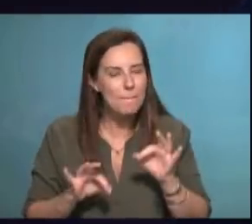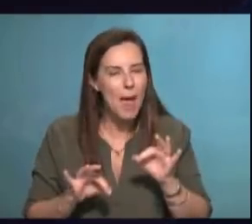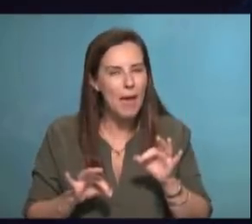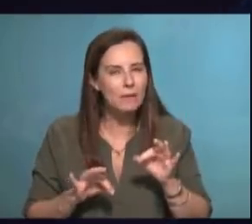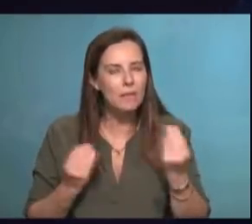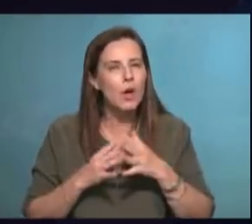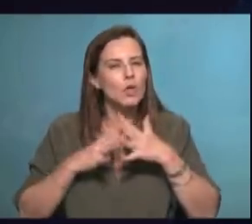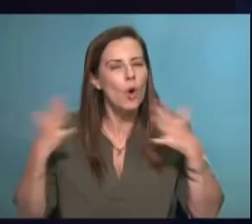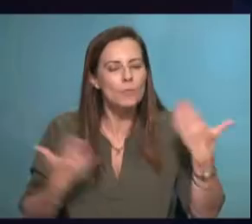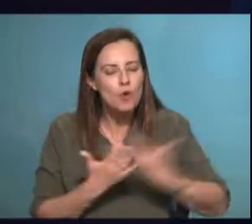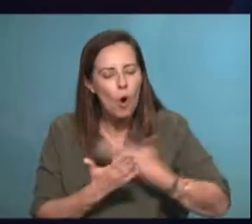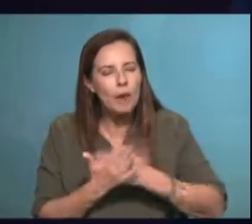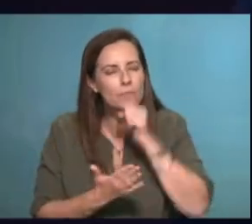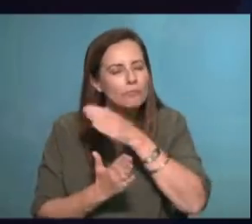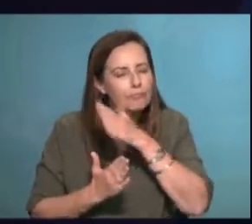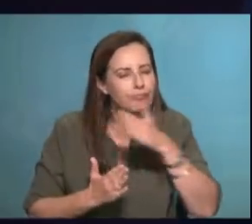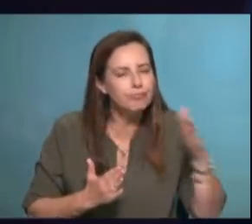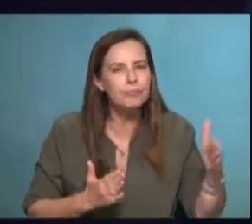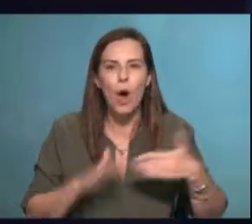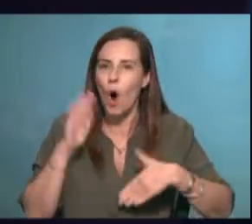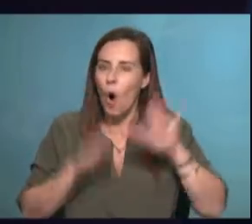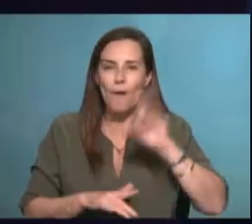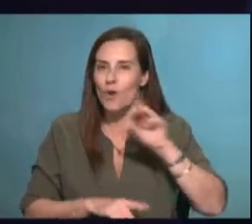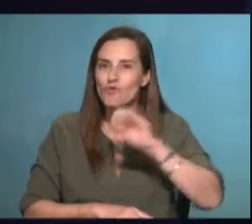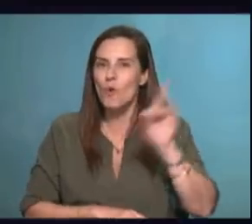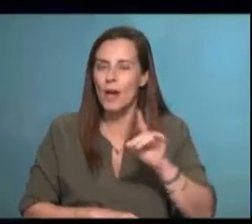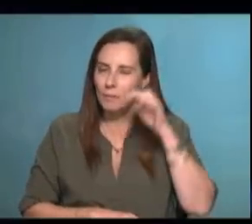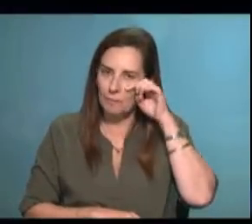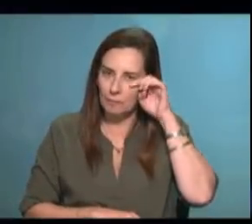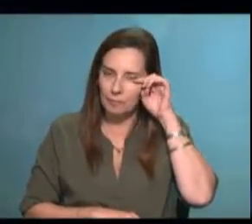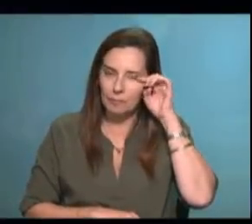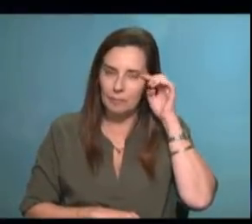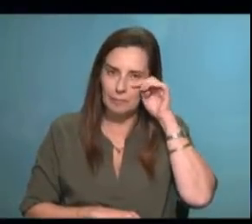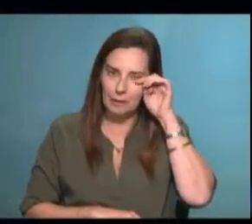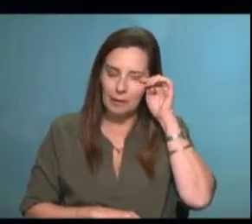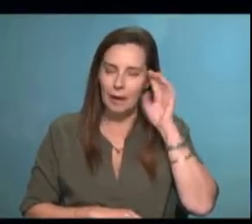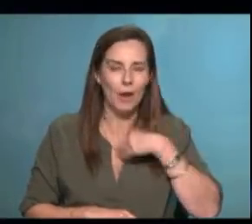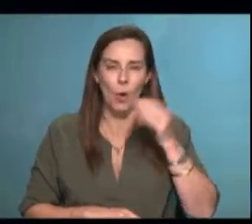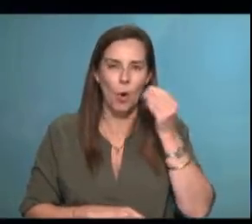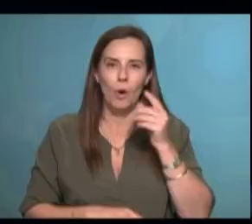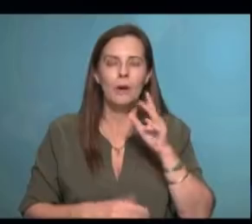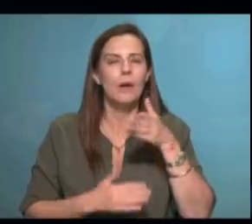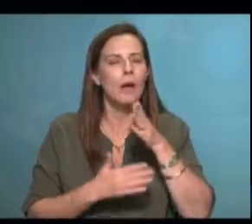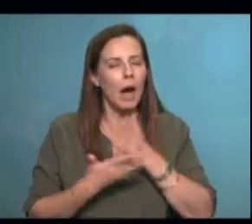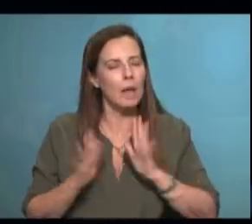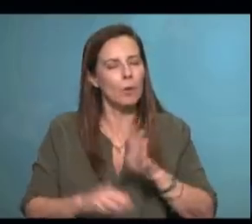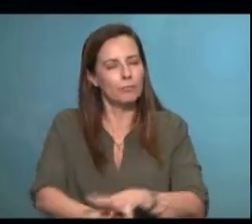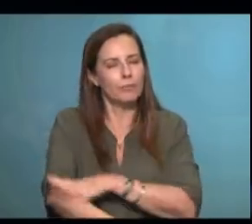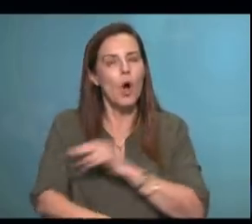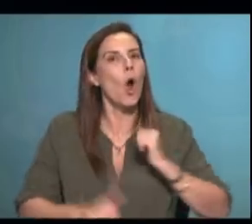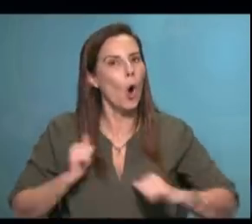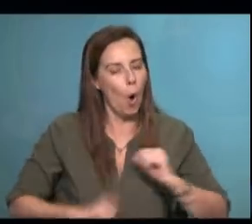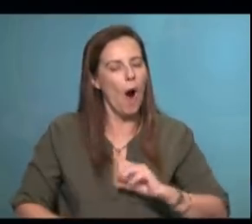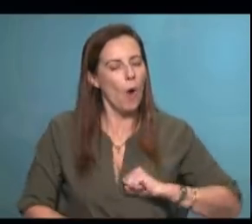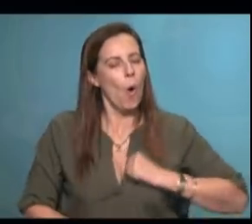של חומרי ארכיון, שוב, נכון. רובם לא שודרו. וחלקם, אפילו אנחנו עדיין לא ראינו, מרגש מאוד, כואב מאוד לראות